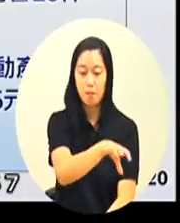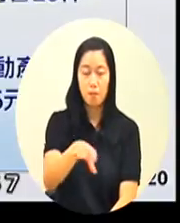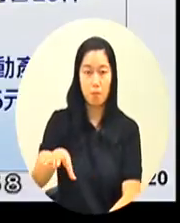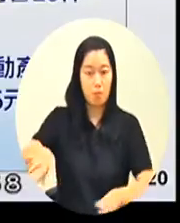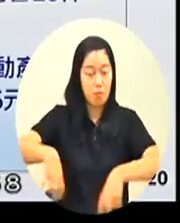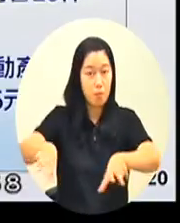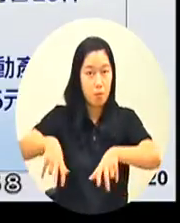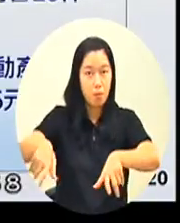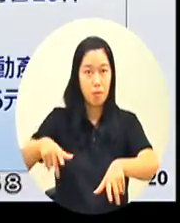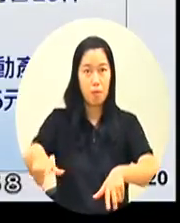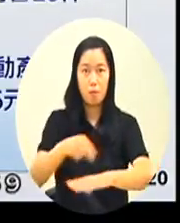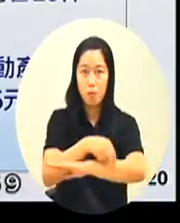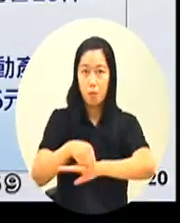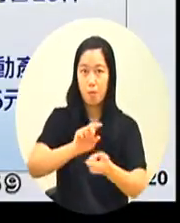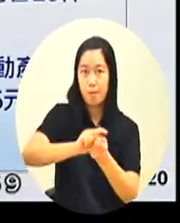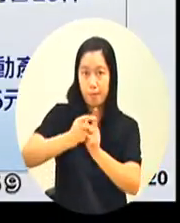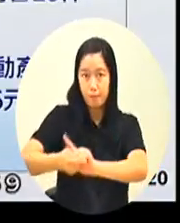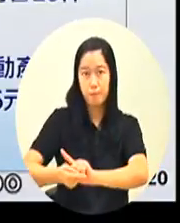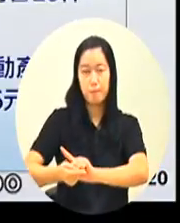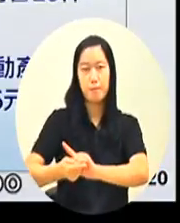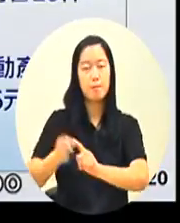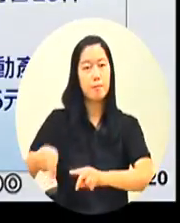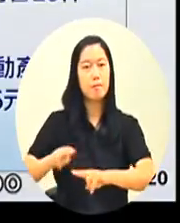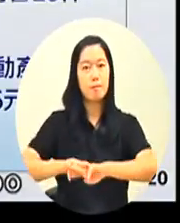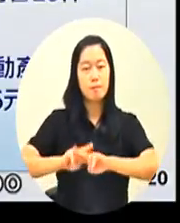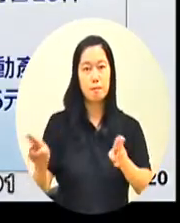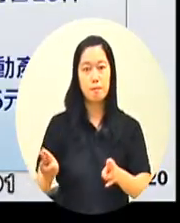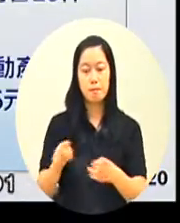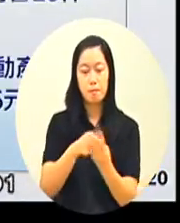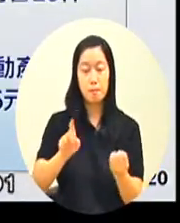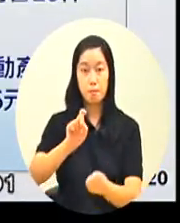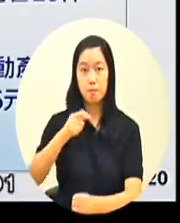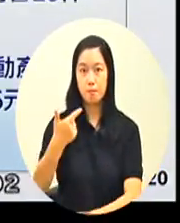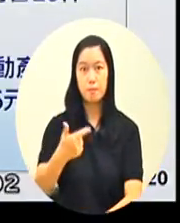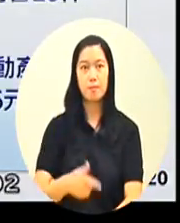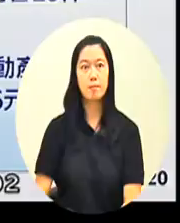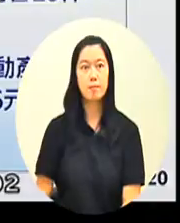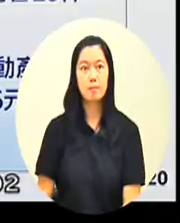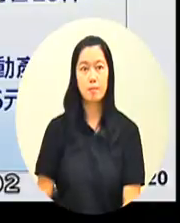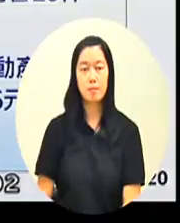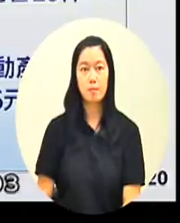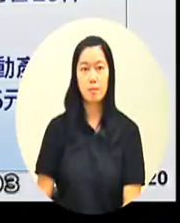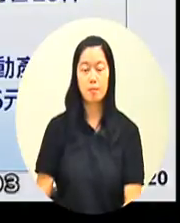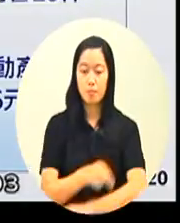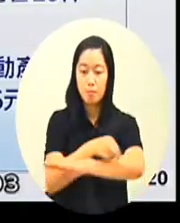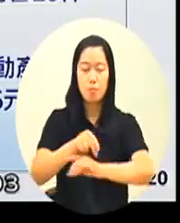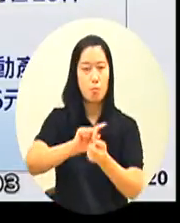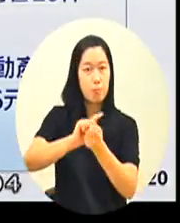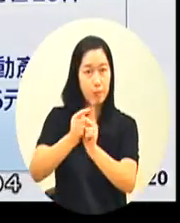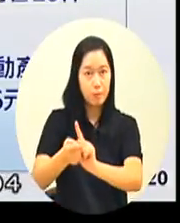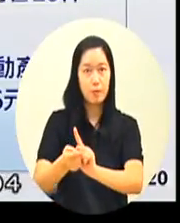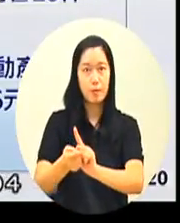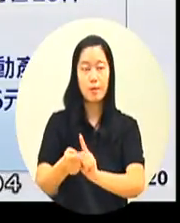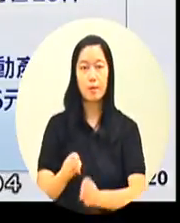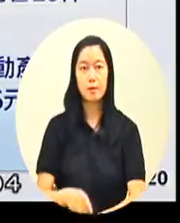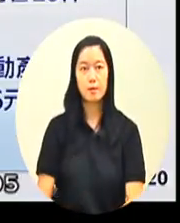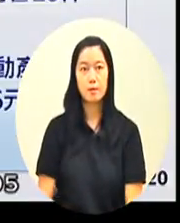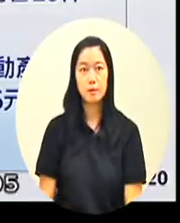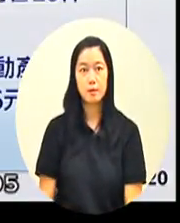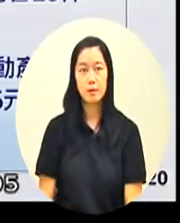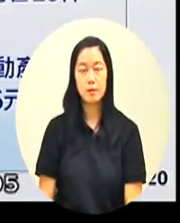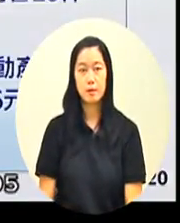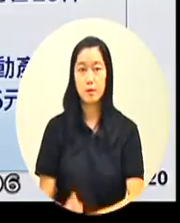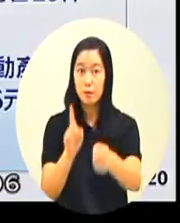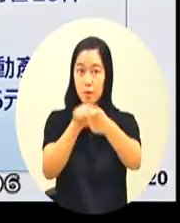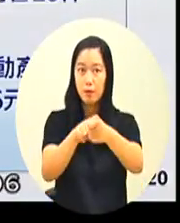资产呢，我们做了活化，解除了16件都已经经过活化，解除列管有16件，达成活